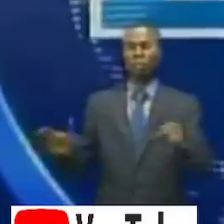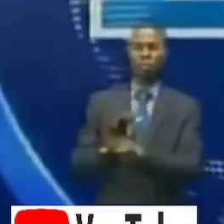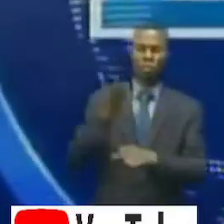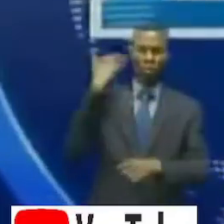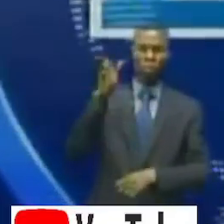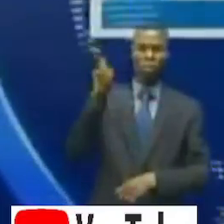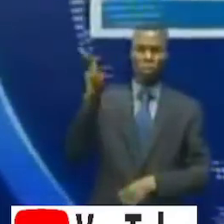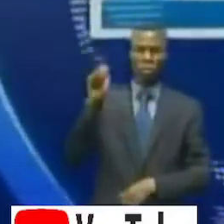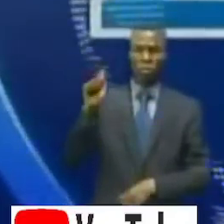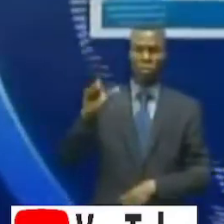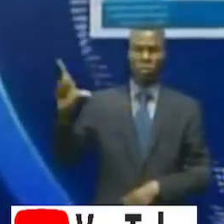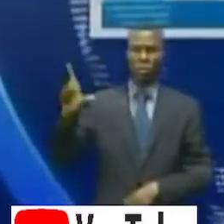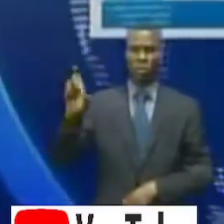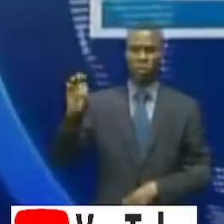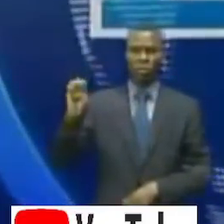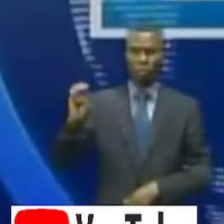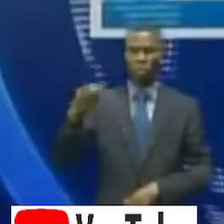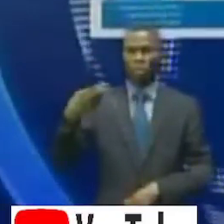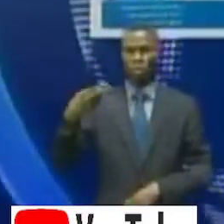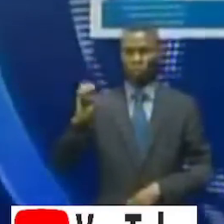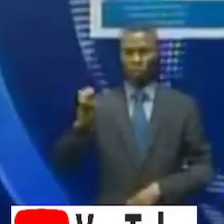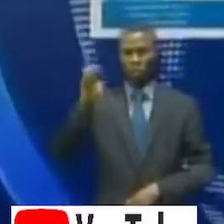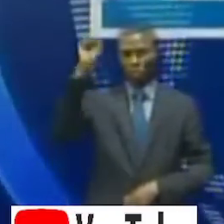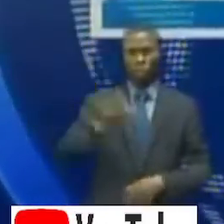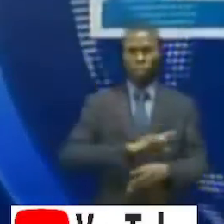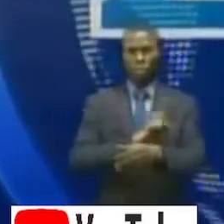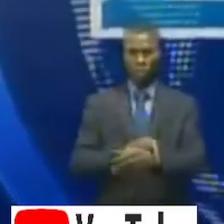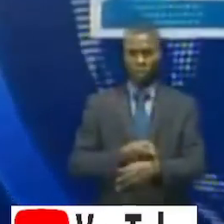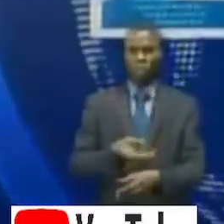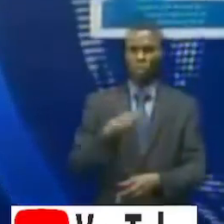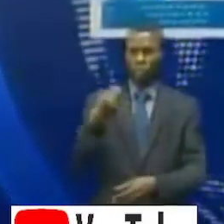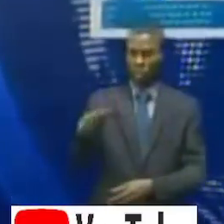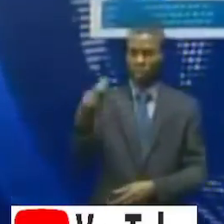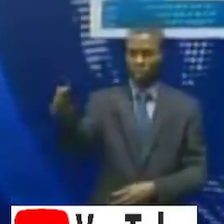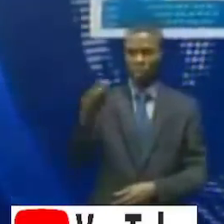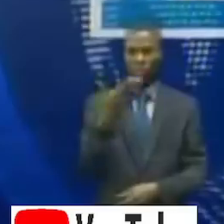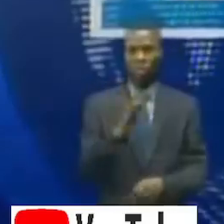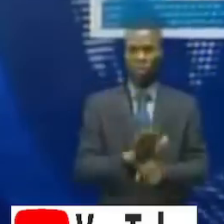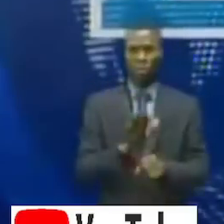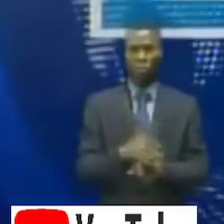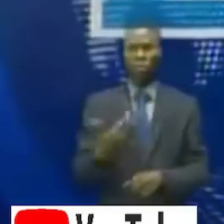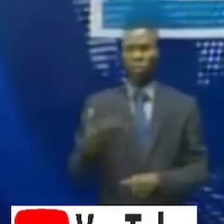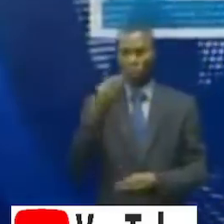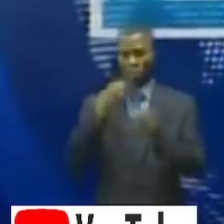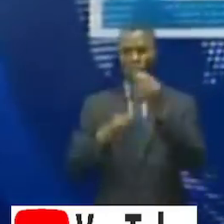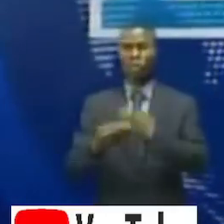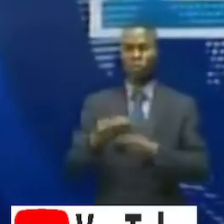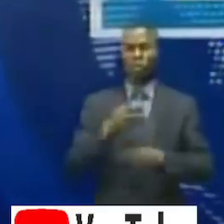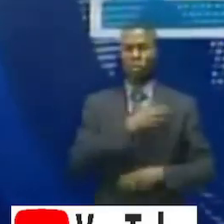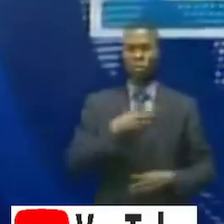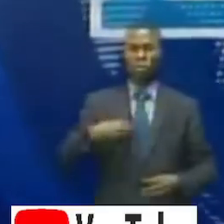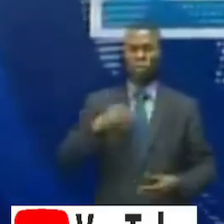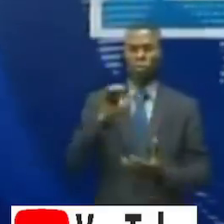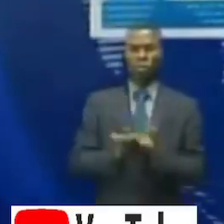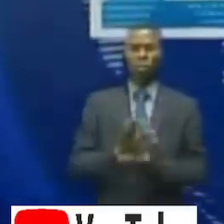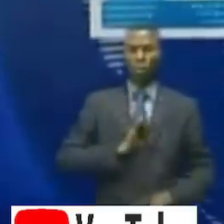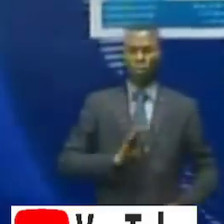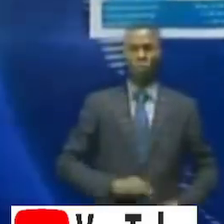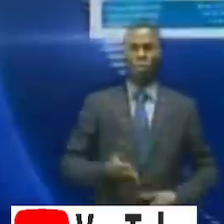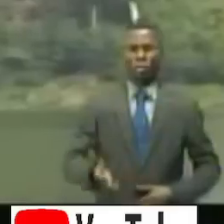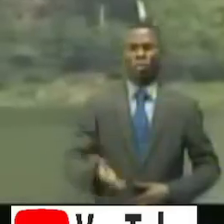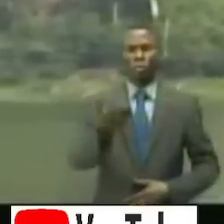Kalehe dans la province du Sud Kivu. Ils ont reçu une assistance consistante de la part de l'épouse du chef de